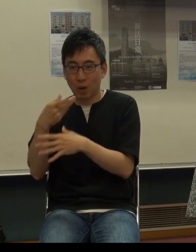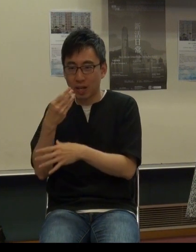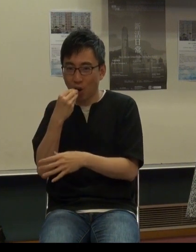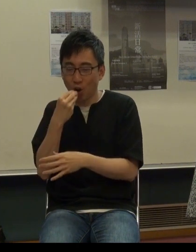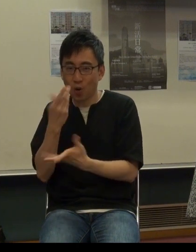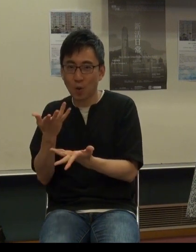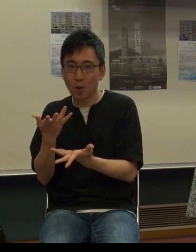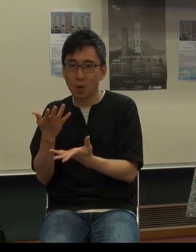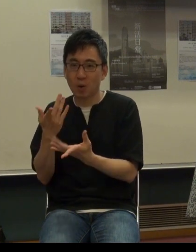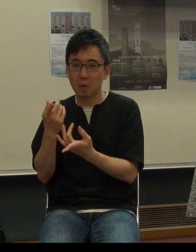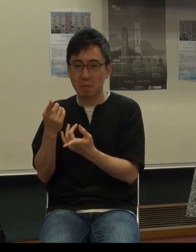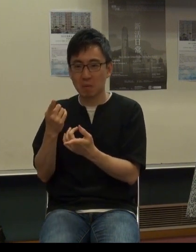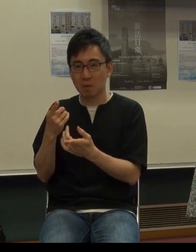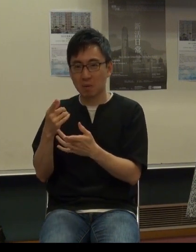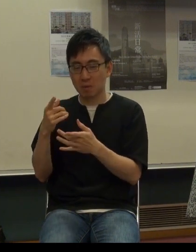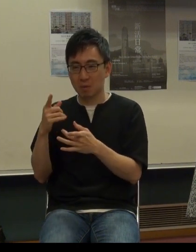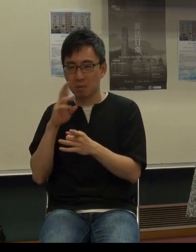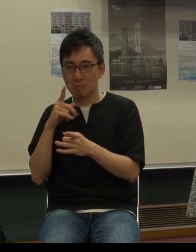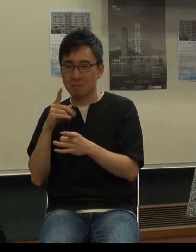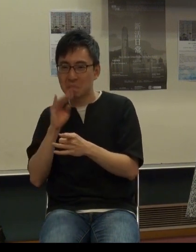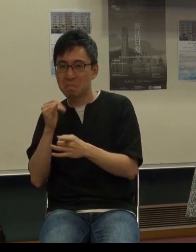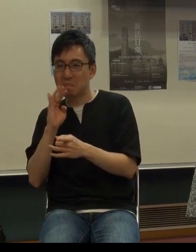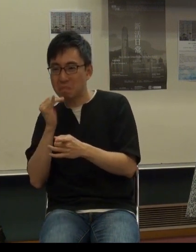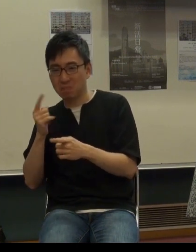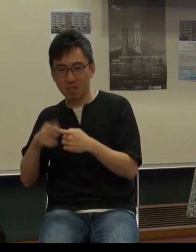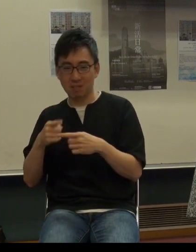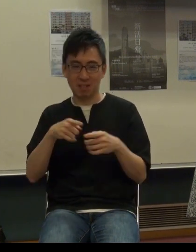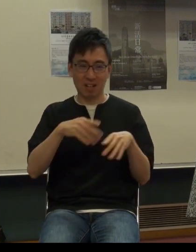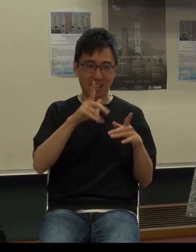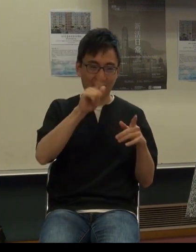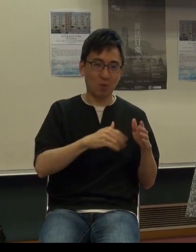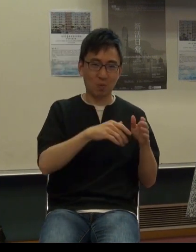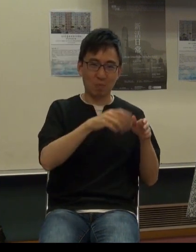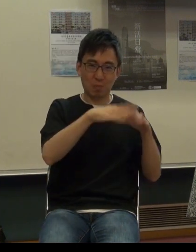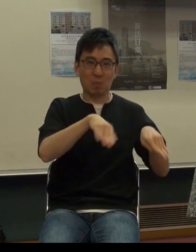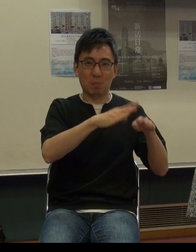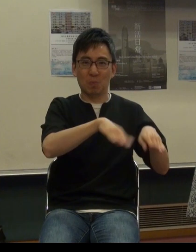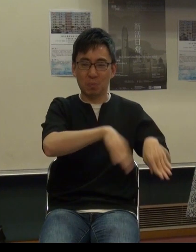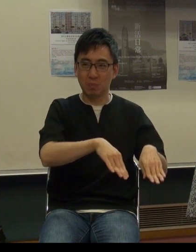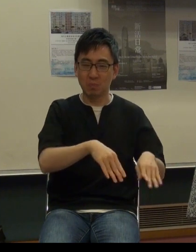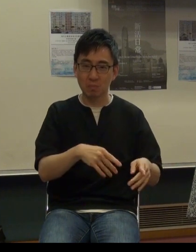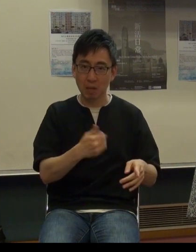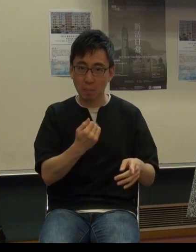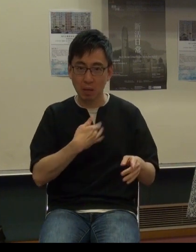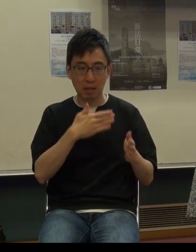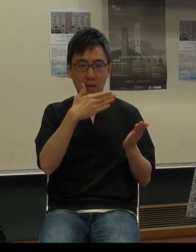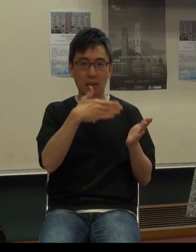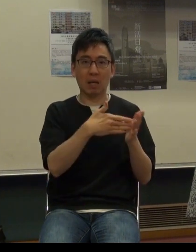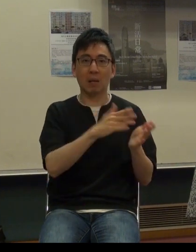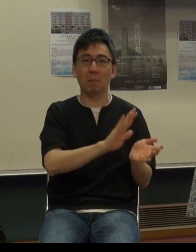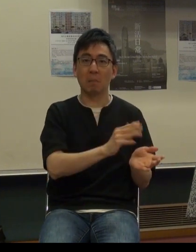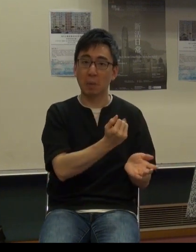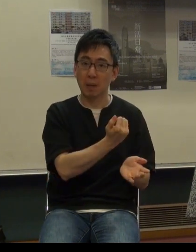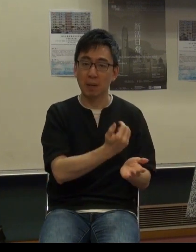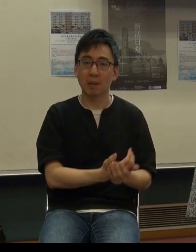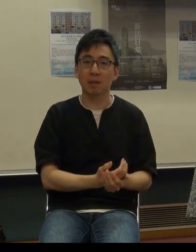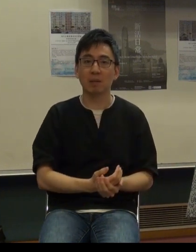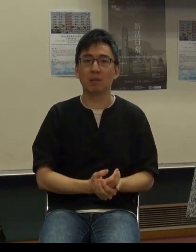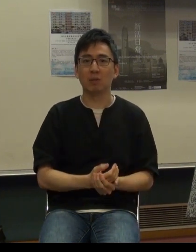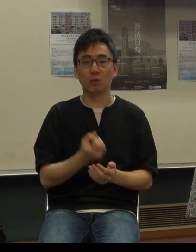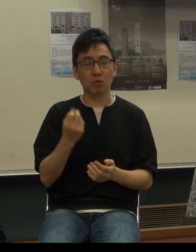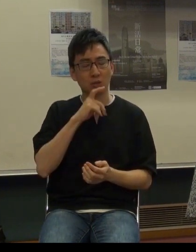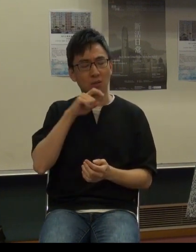他的似是而非的理由是不斷地拆而不將它停下來呢、啊、那還有一樣